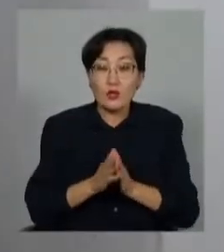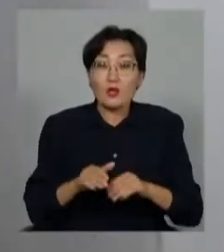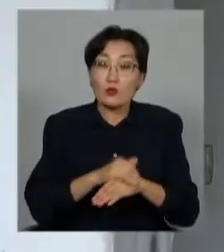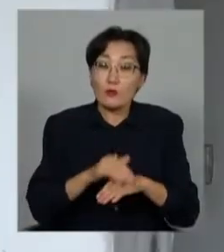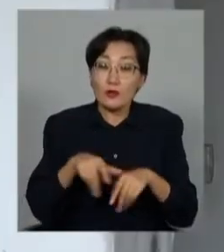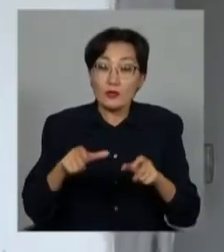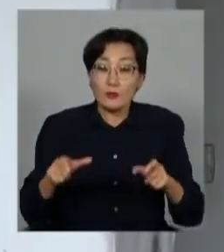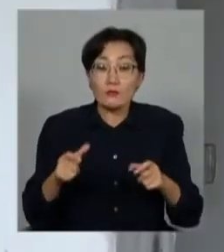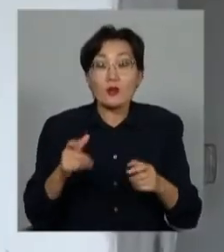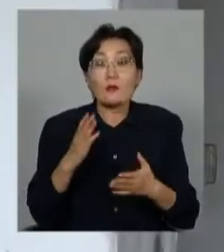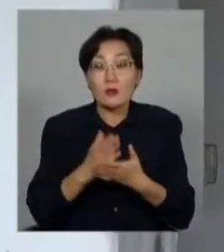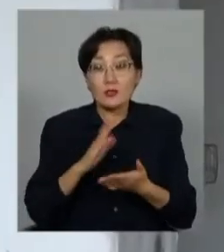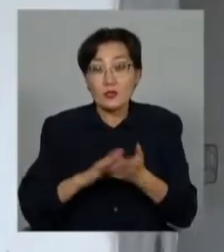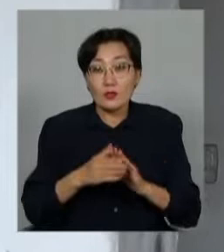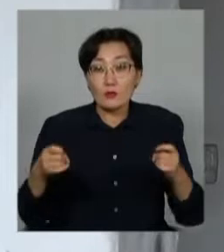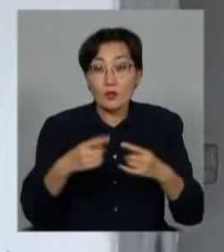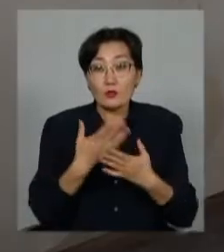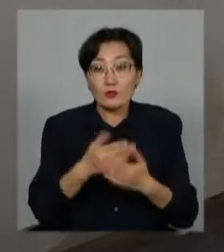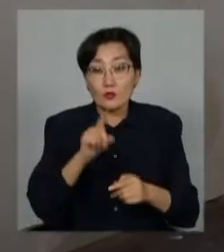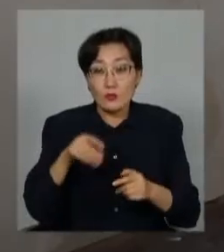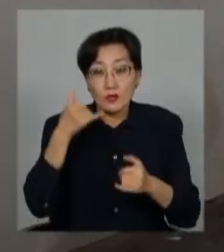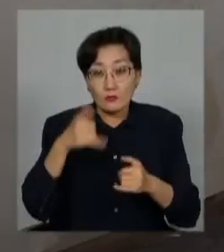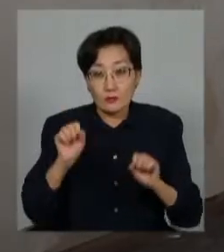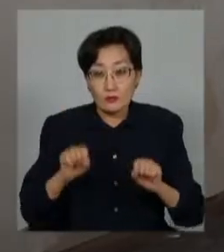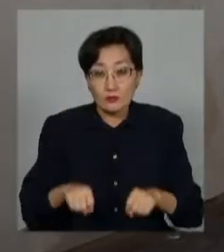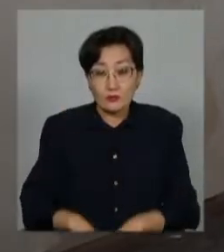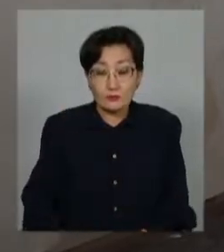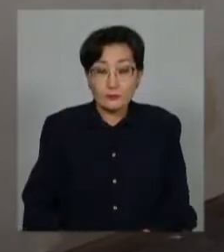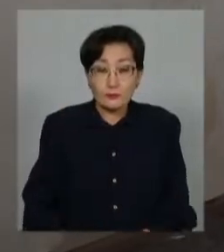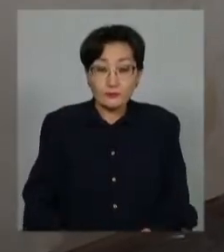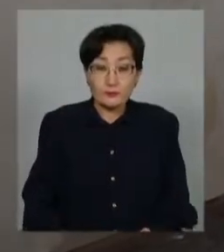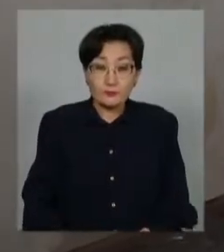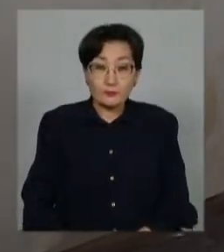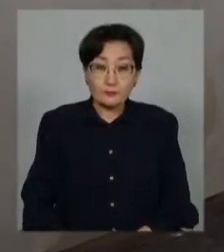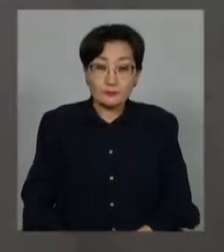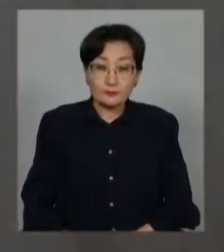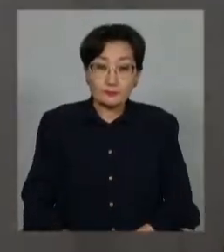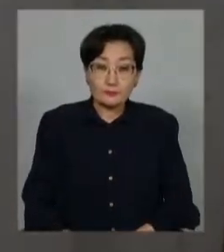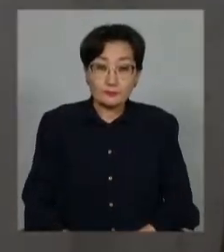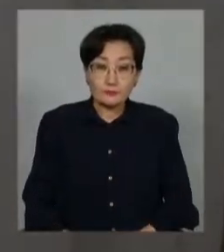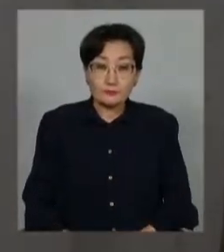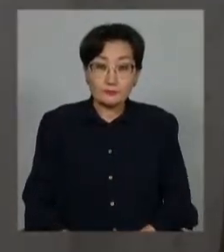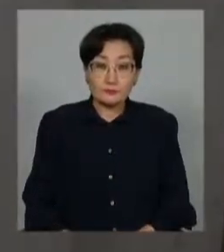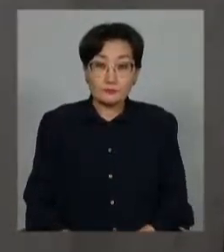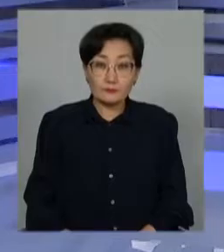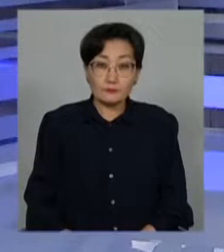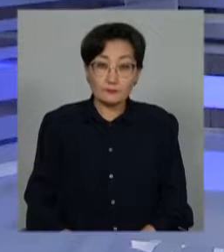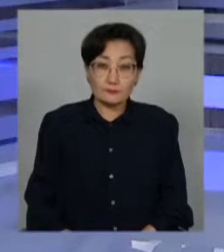болса, экранда көрсетілген нөмірлерге хабарласуына болады. Лұғат Арғын жақсылық тілеп берген Алматы телеарнасы.